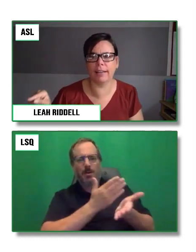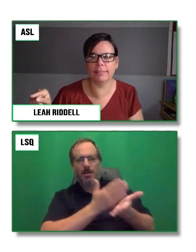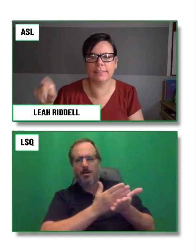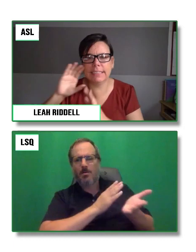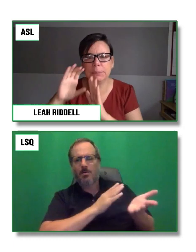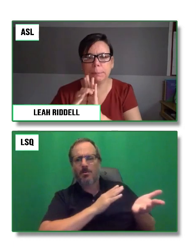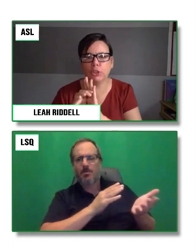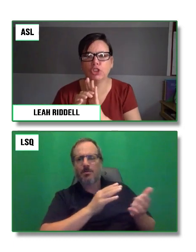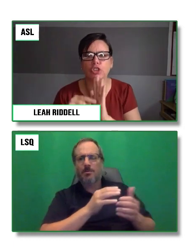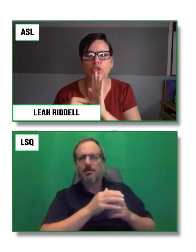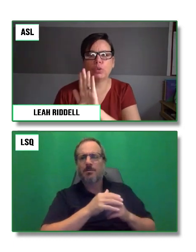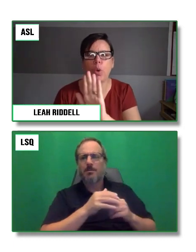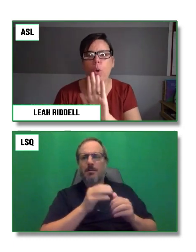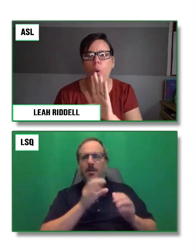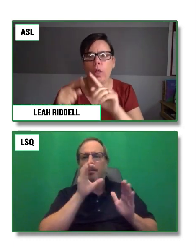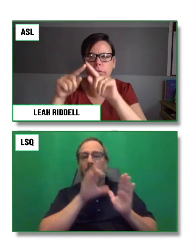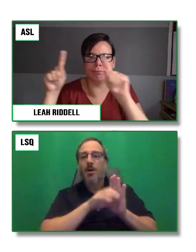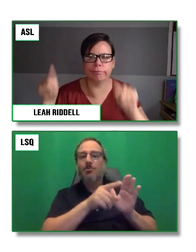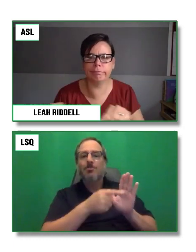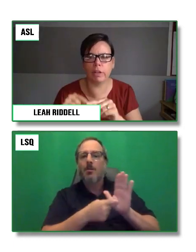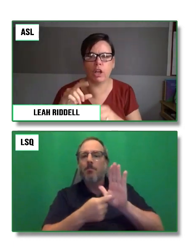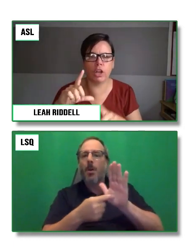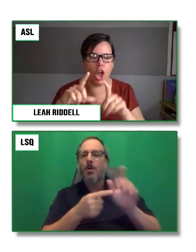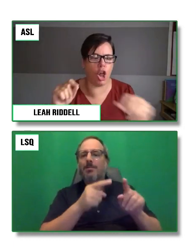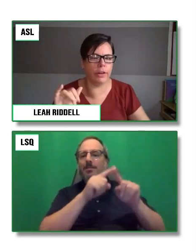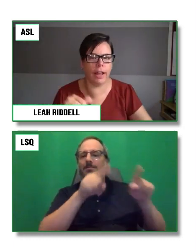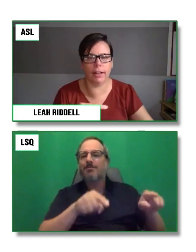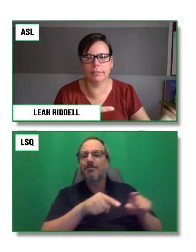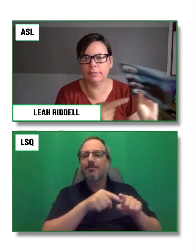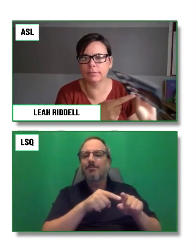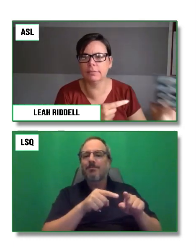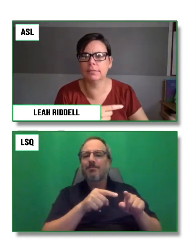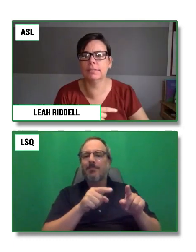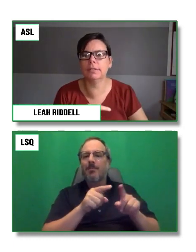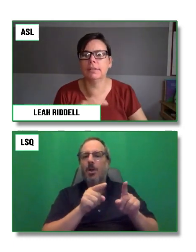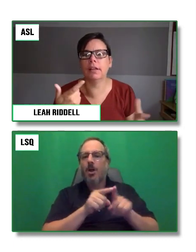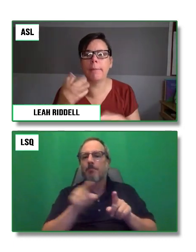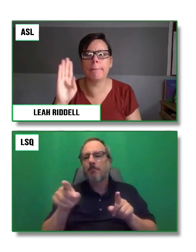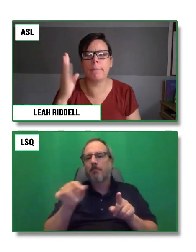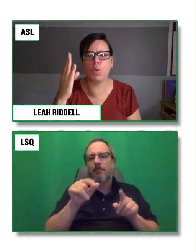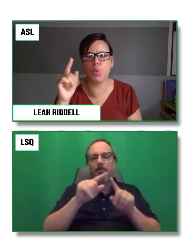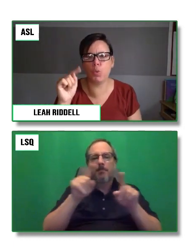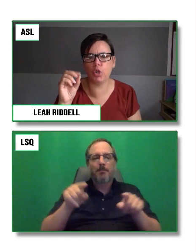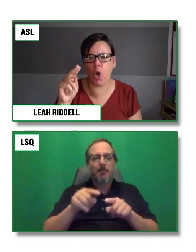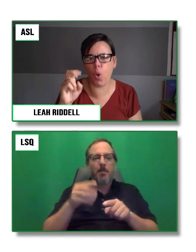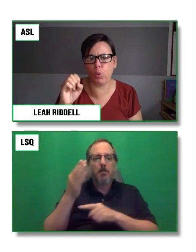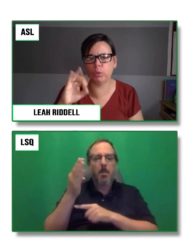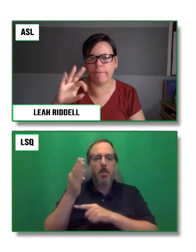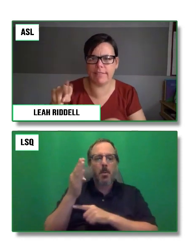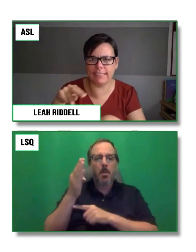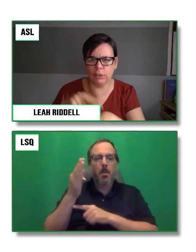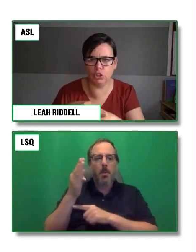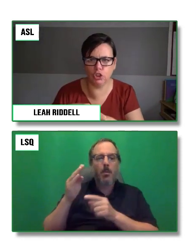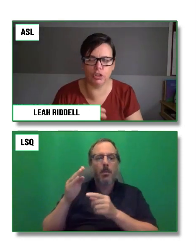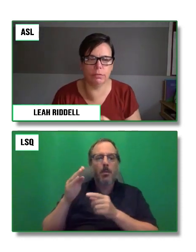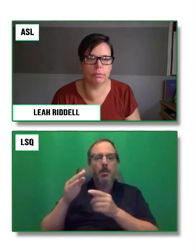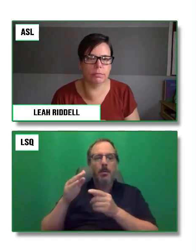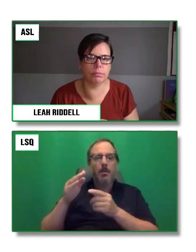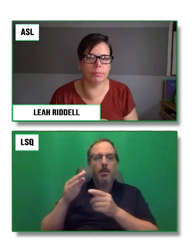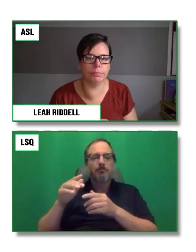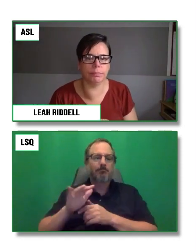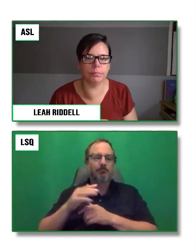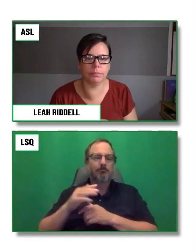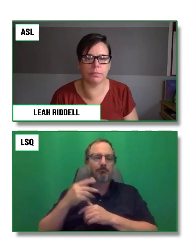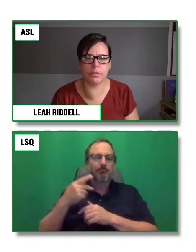les communications, des méthodes de communication inclusives. Et à droite, on voit une image de mon dessin sur